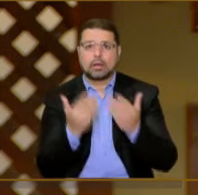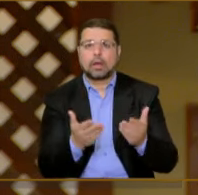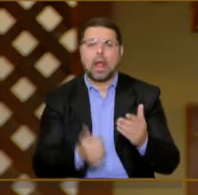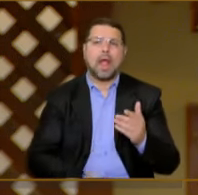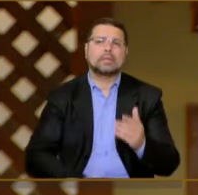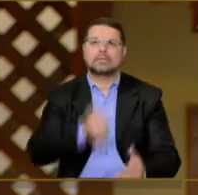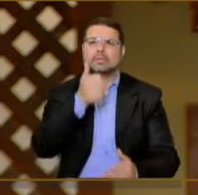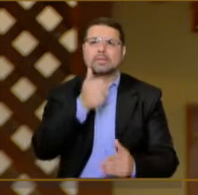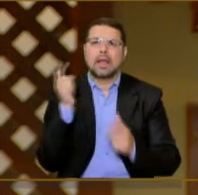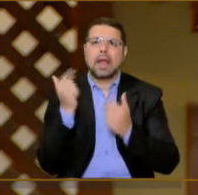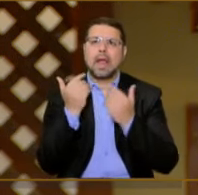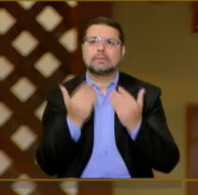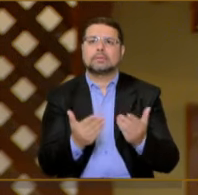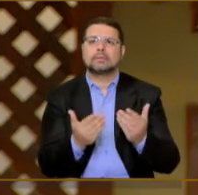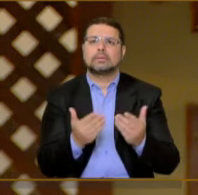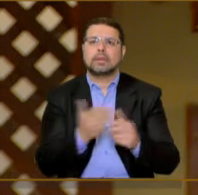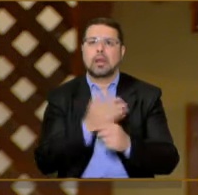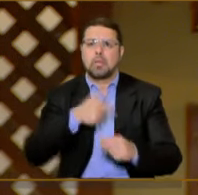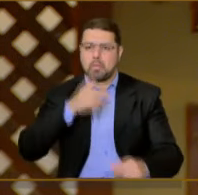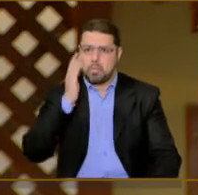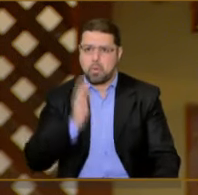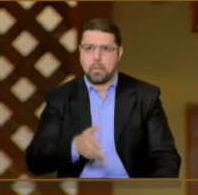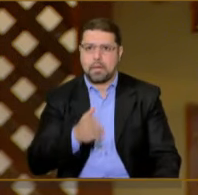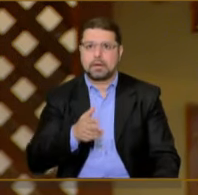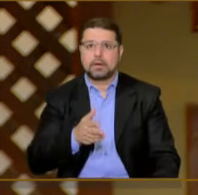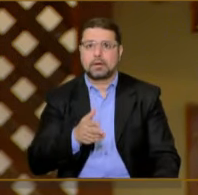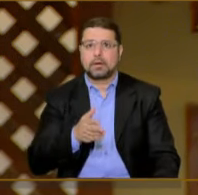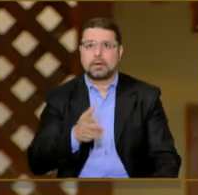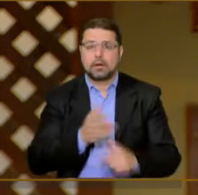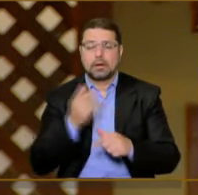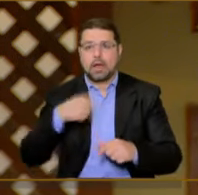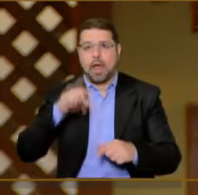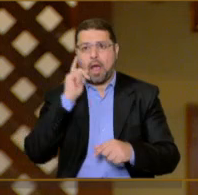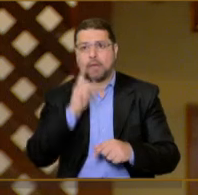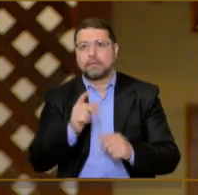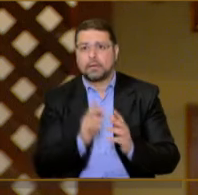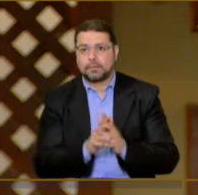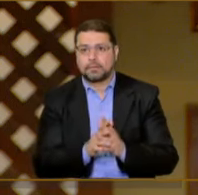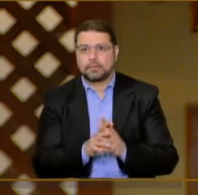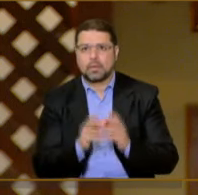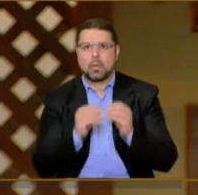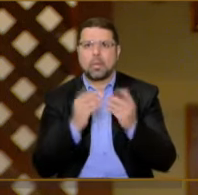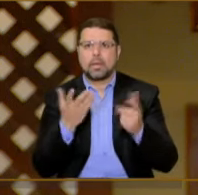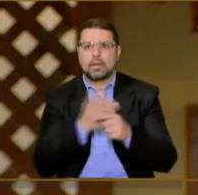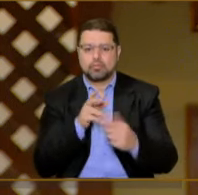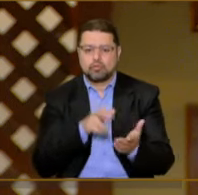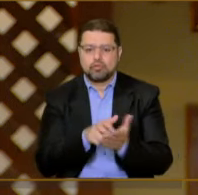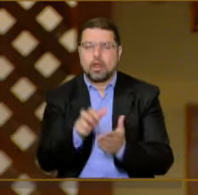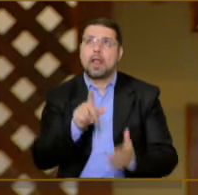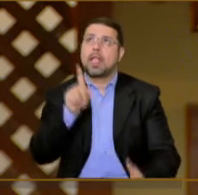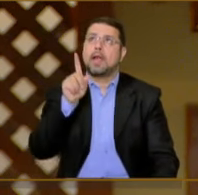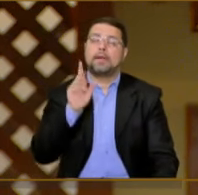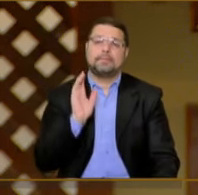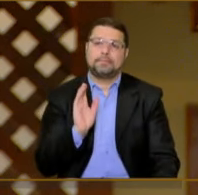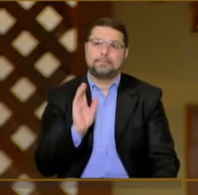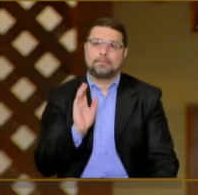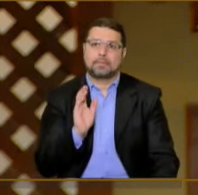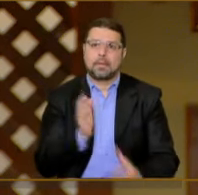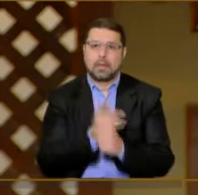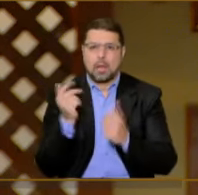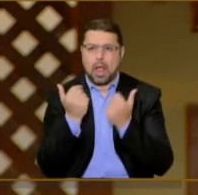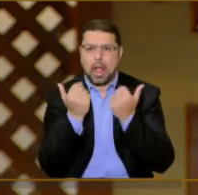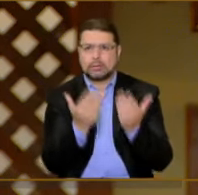افضل هديه من الممكن انك تعرفها وهي طريق الله افضل اضل